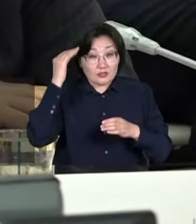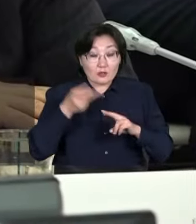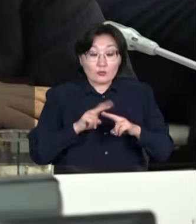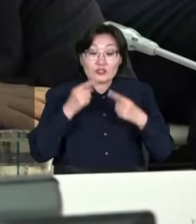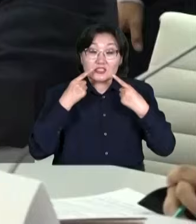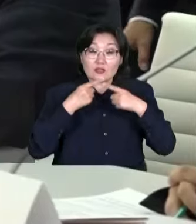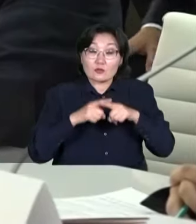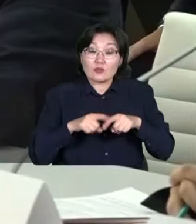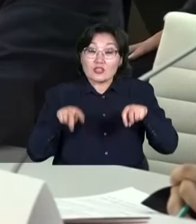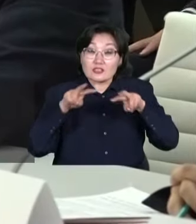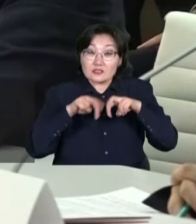технологиялар мен зерттеулер салаға айтарлықтай өзгерістер алып келеді.